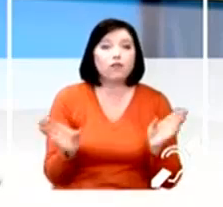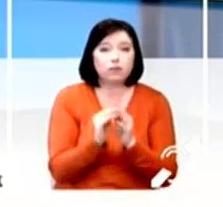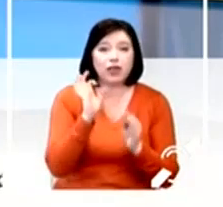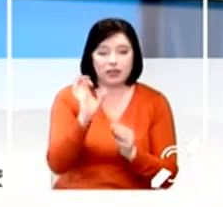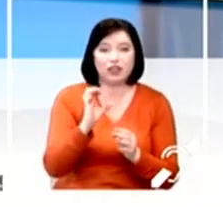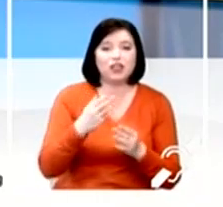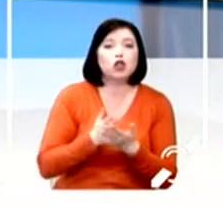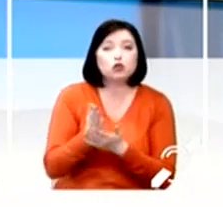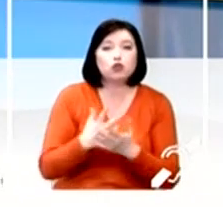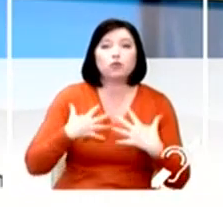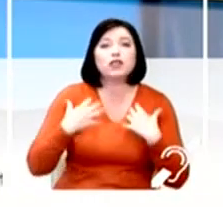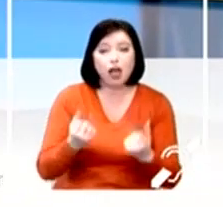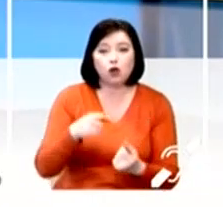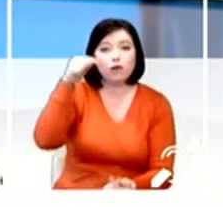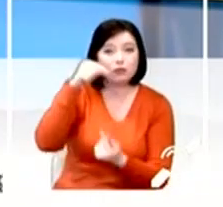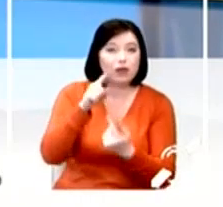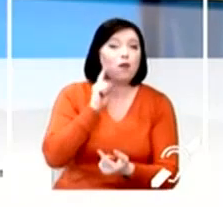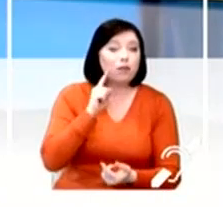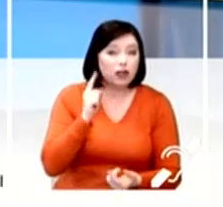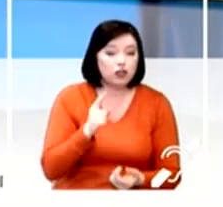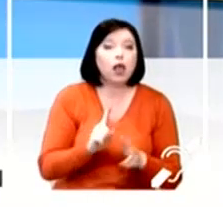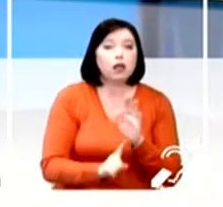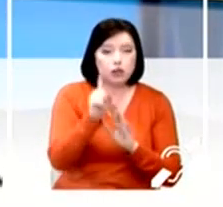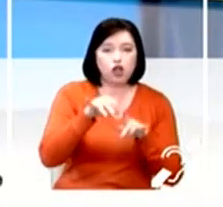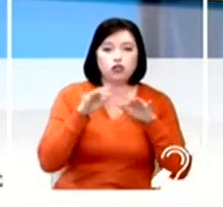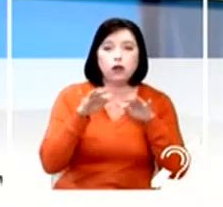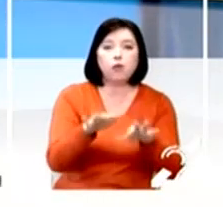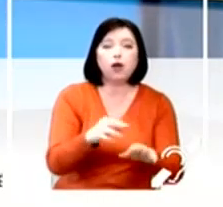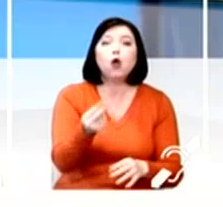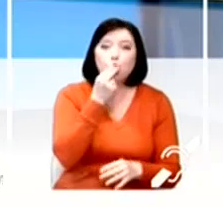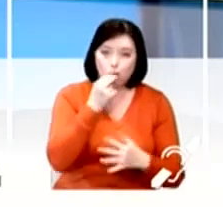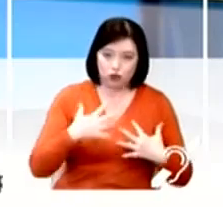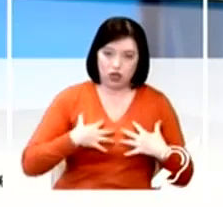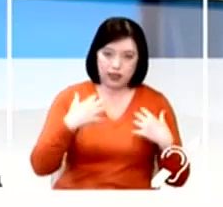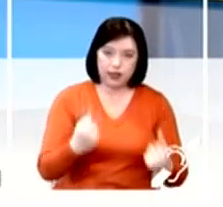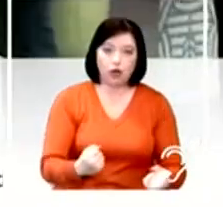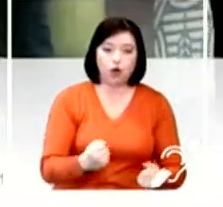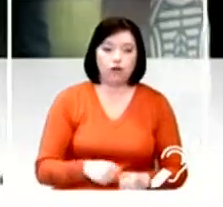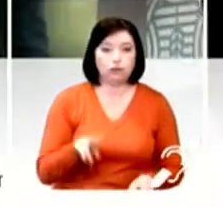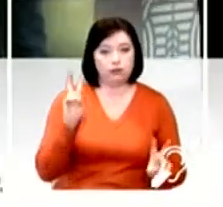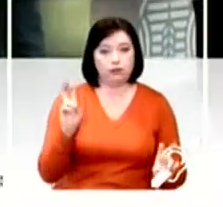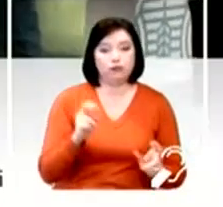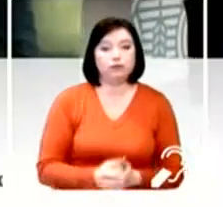cu Serviciile de Sănătate Prietenoaselor, au lansat campania Mănâncă Sănătos.